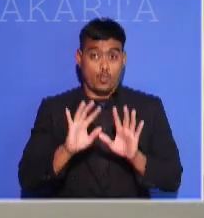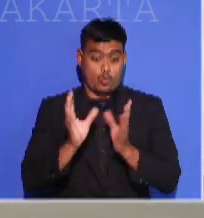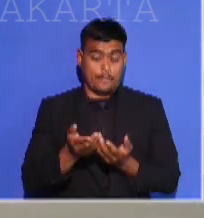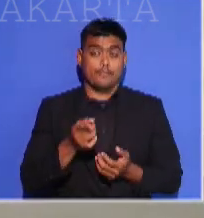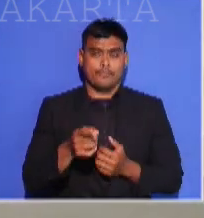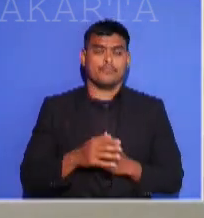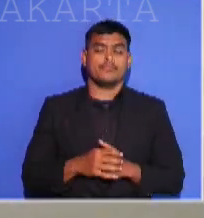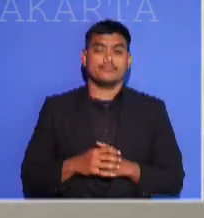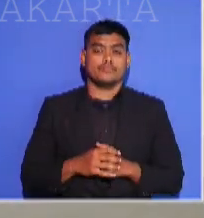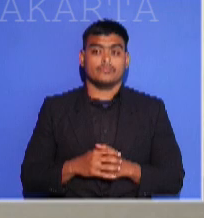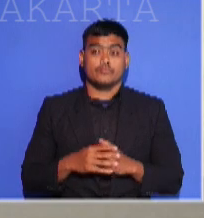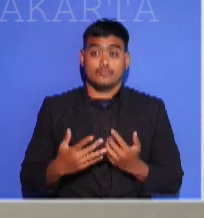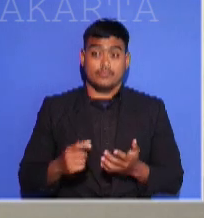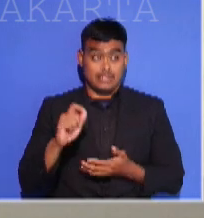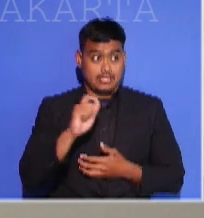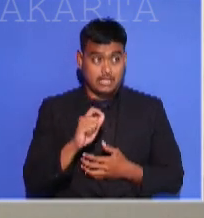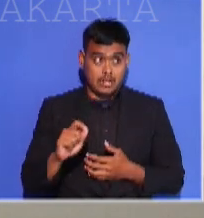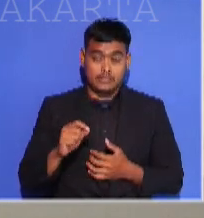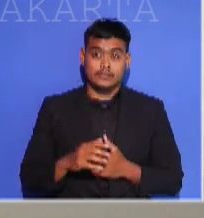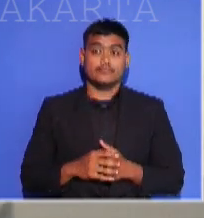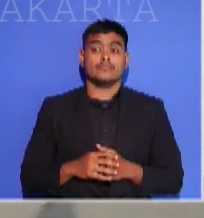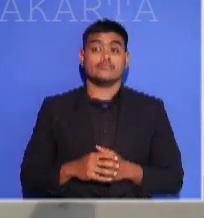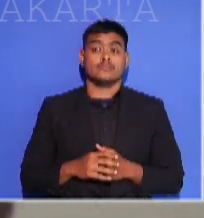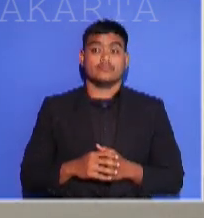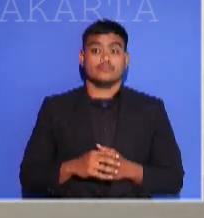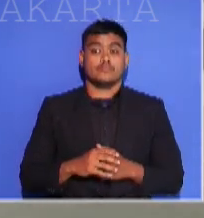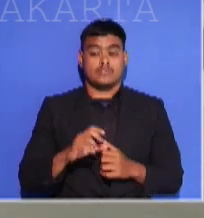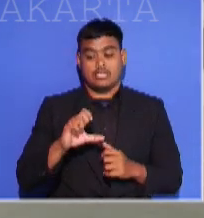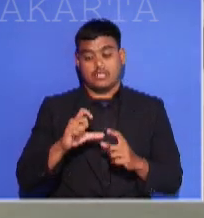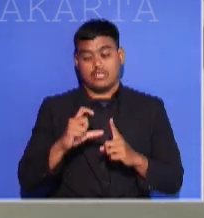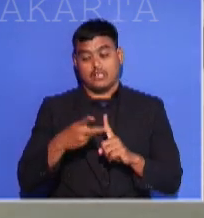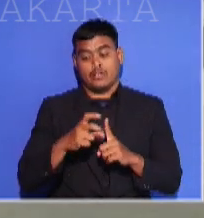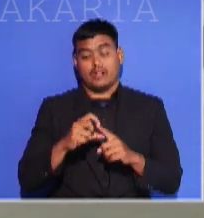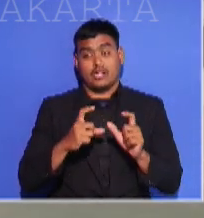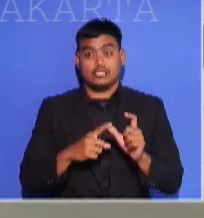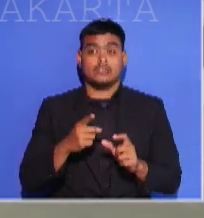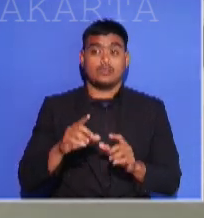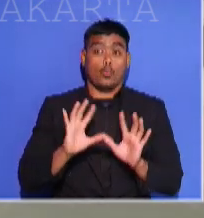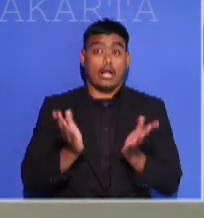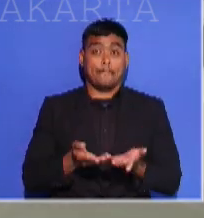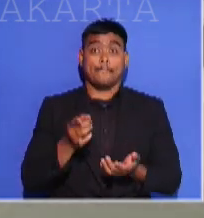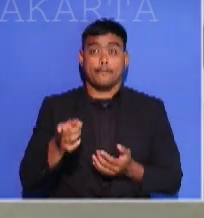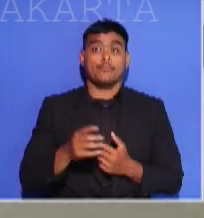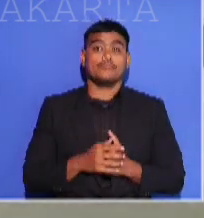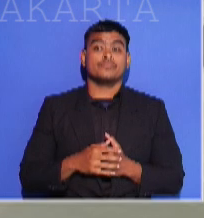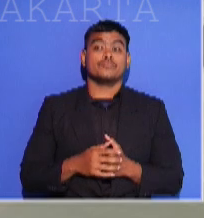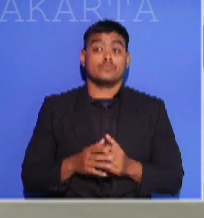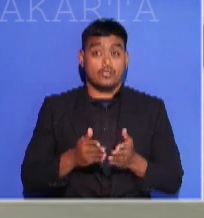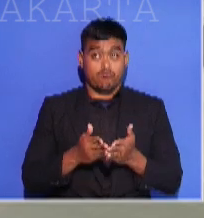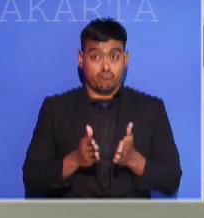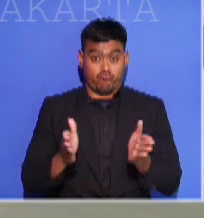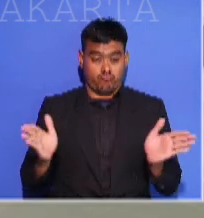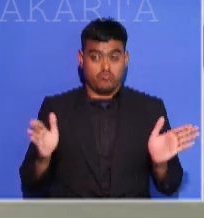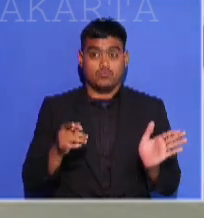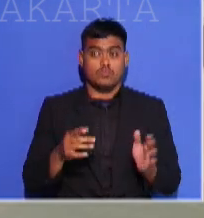wirid Deputi sekretaris eksekutif cfds UGM acara ini dibuka oleh iradat wirid yang menyampaikan